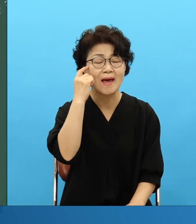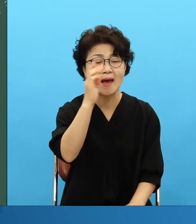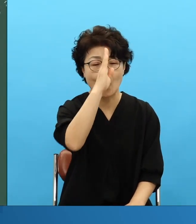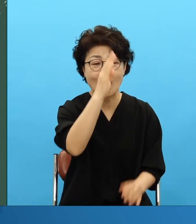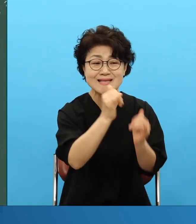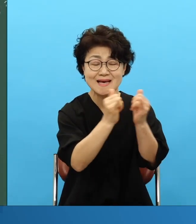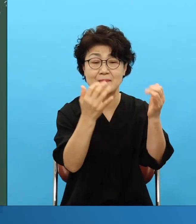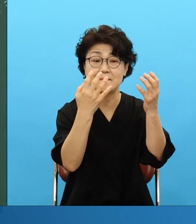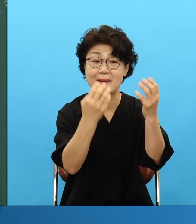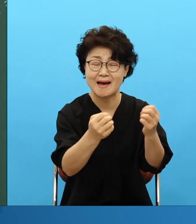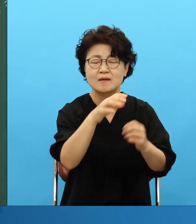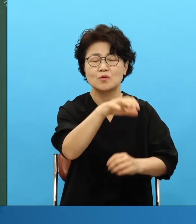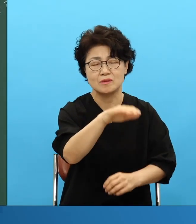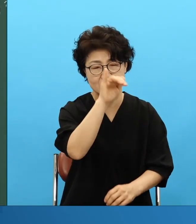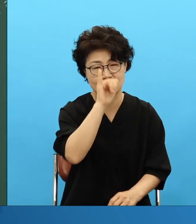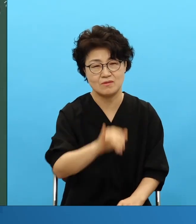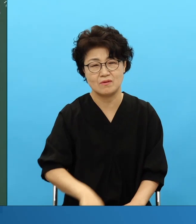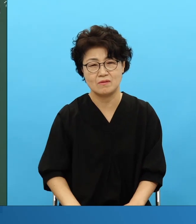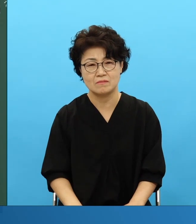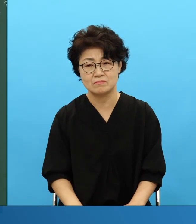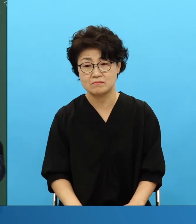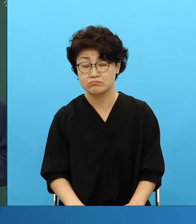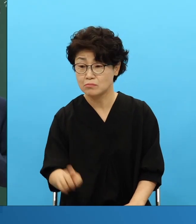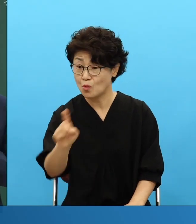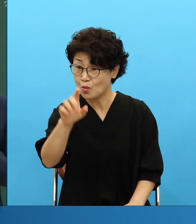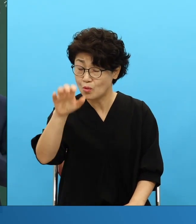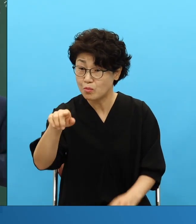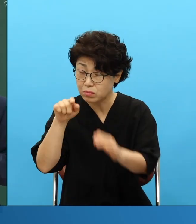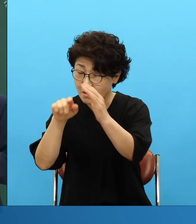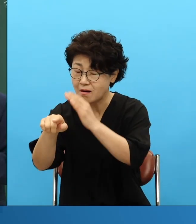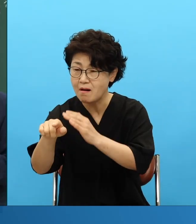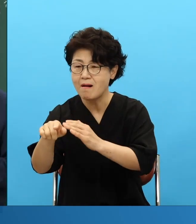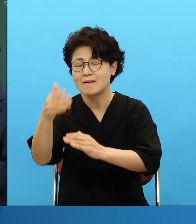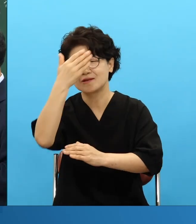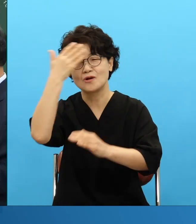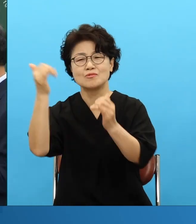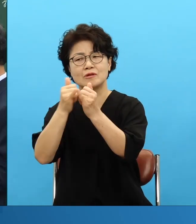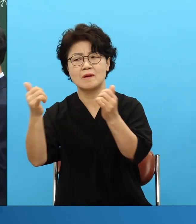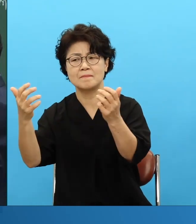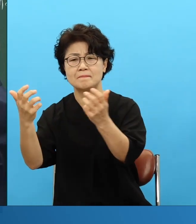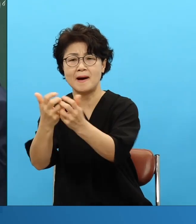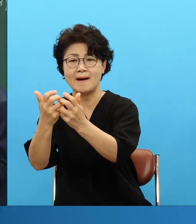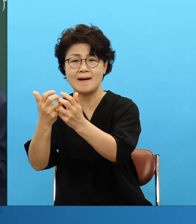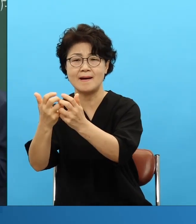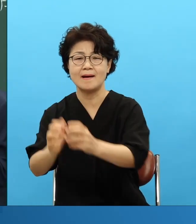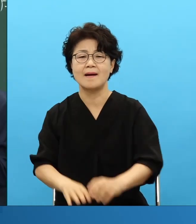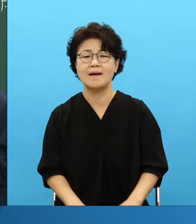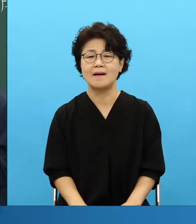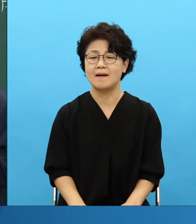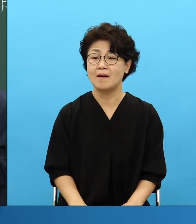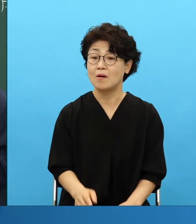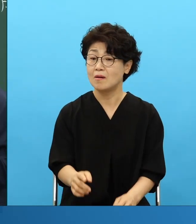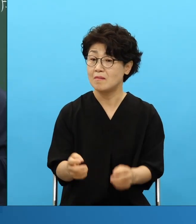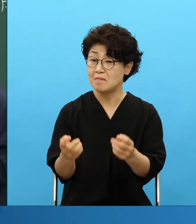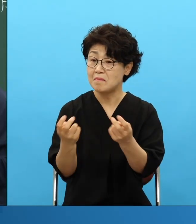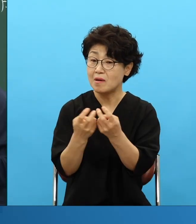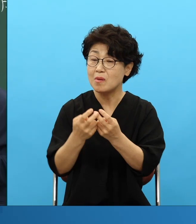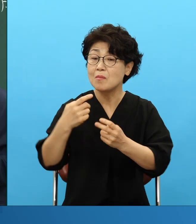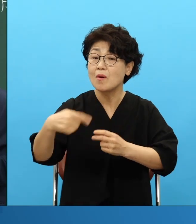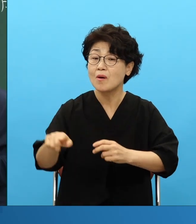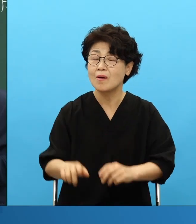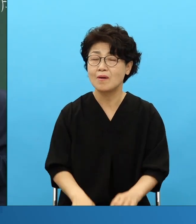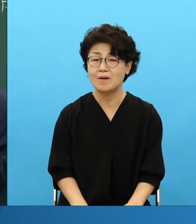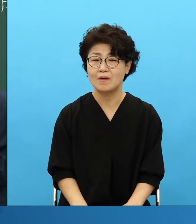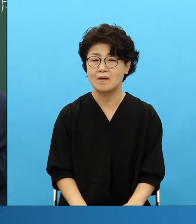또 어떤 데를 가보니까 젊은 층이 많은 거예요. A different region has a lot of young people. 거기 또 어떻게 해야 되겠습니까? What must you do there?